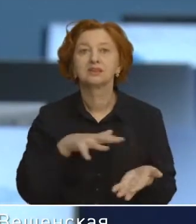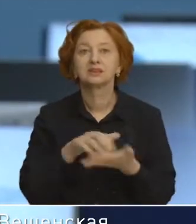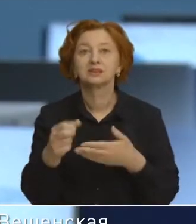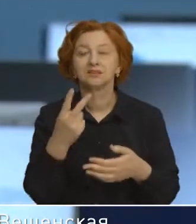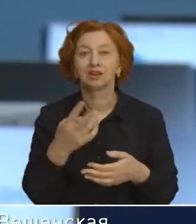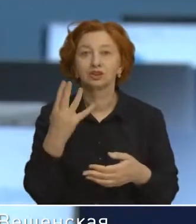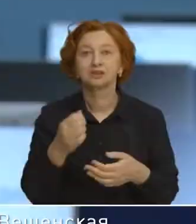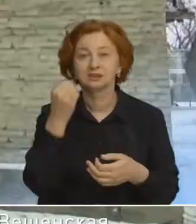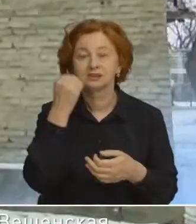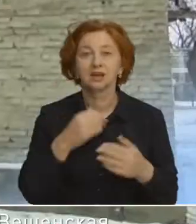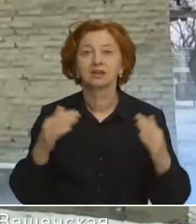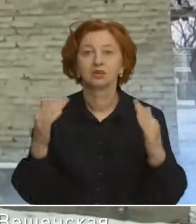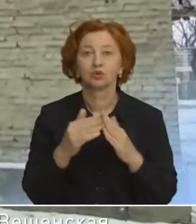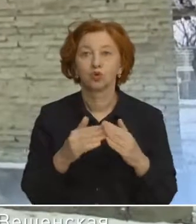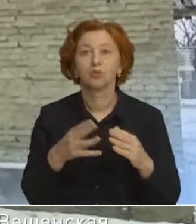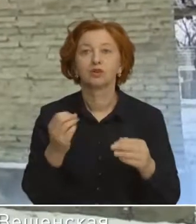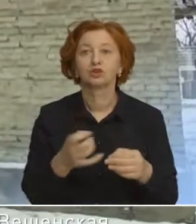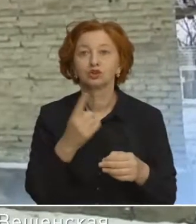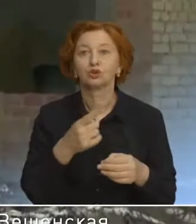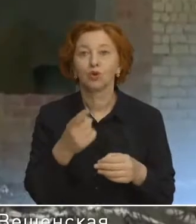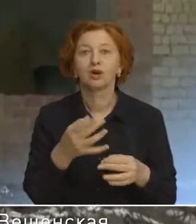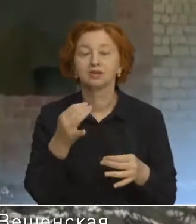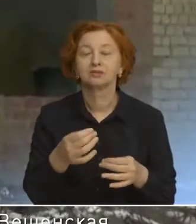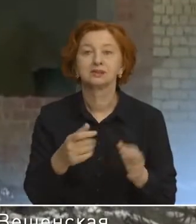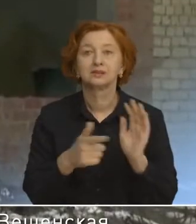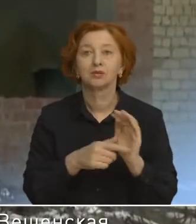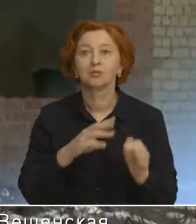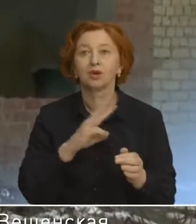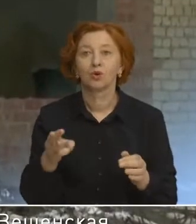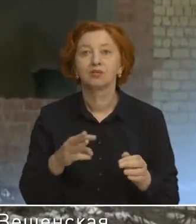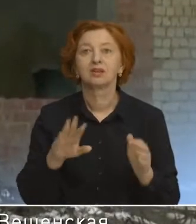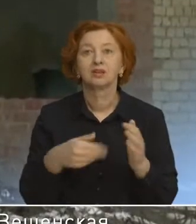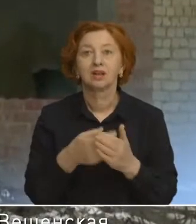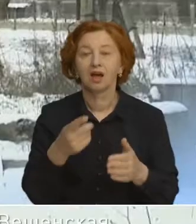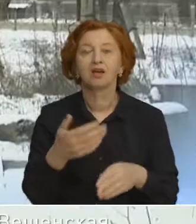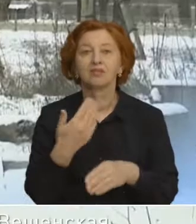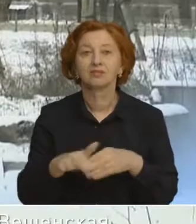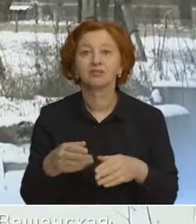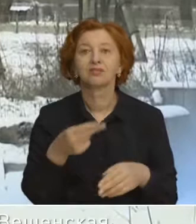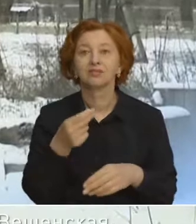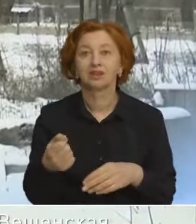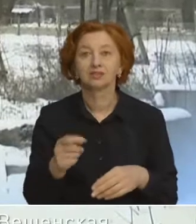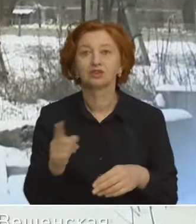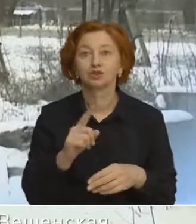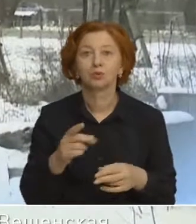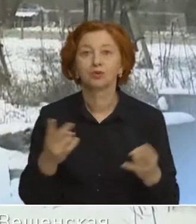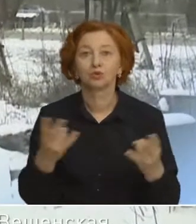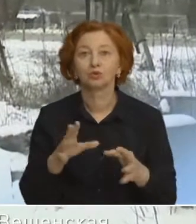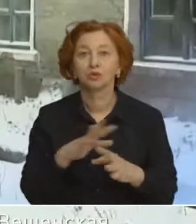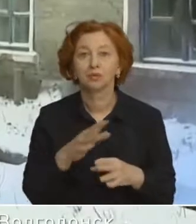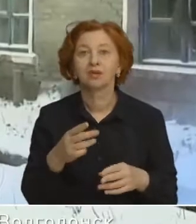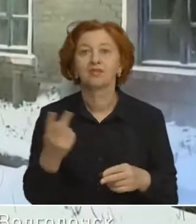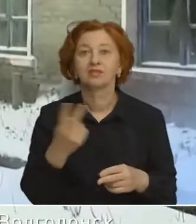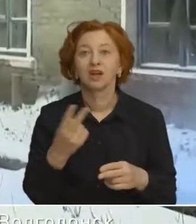24 ветхих многоквартирных дома. Еще почти 2,7 миллионов на эти цели в рамках софинансирования добавят из бюджета города. Это уже